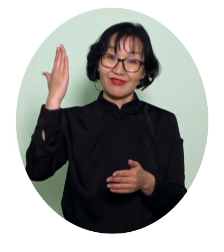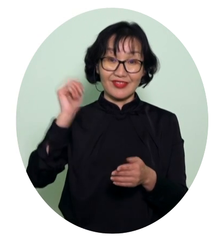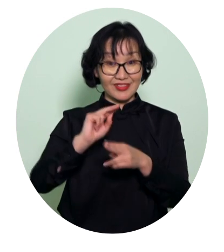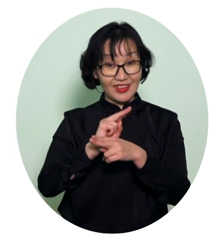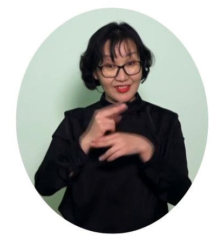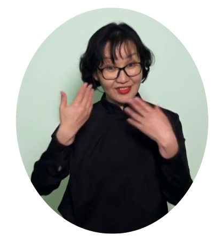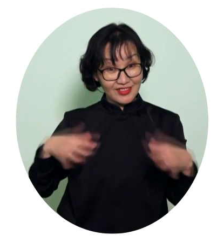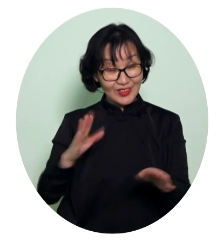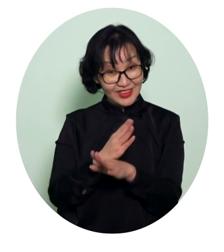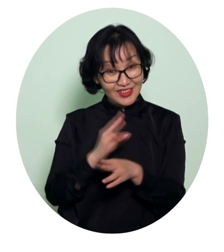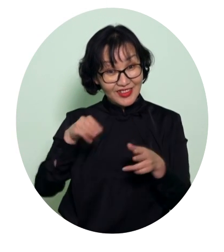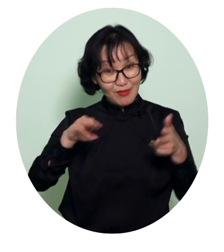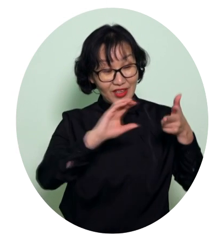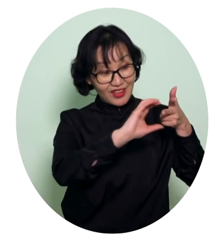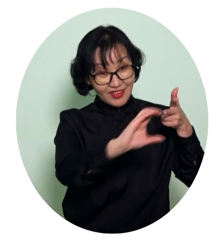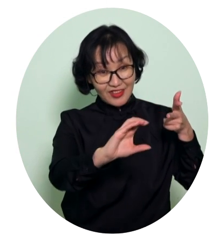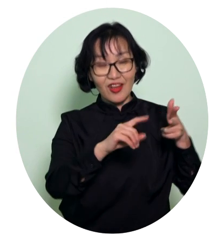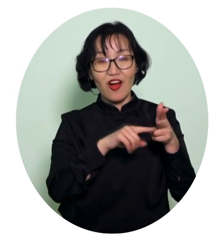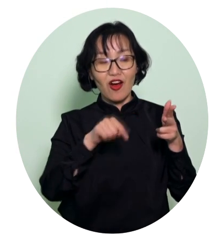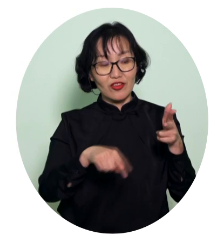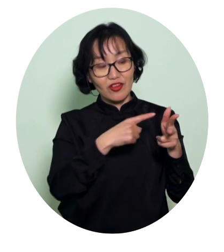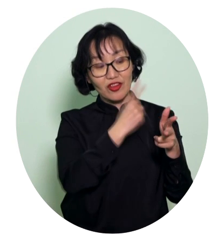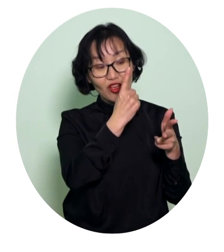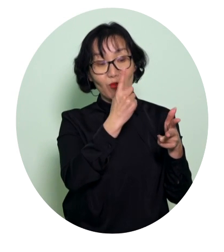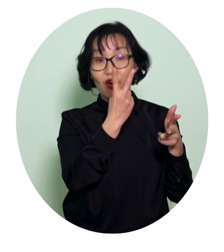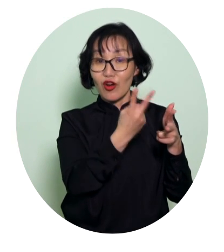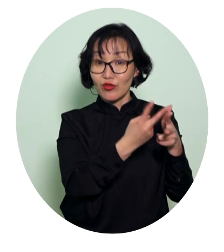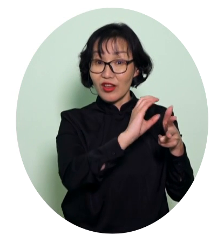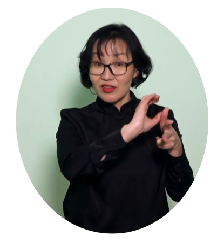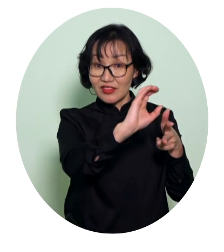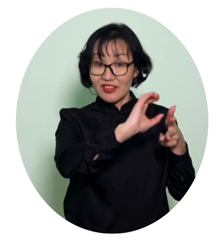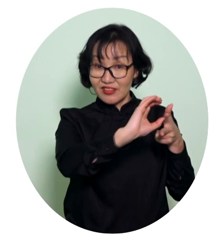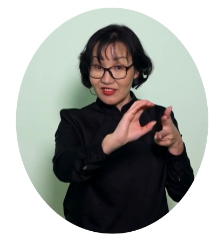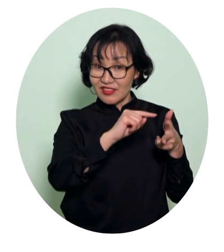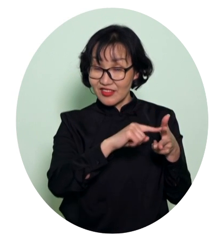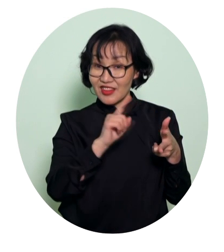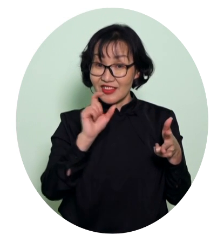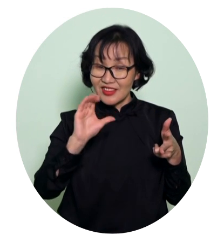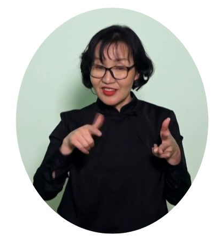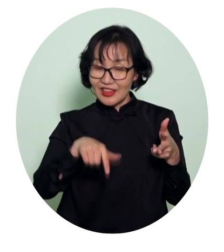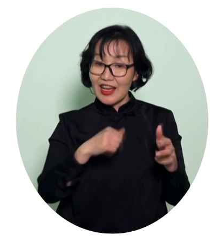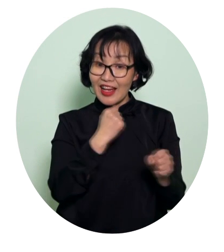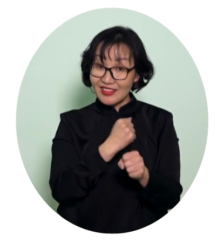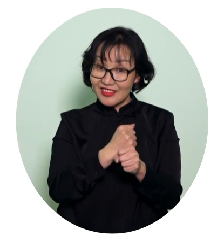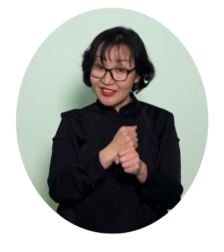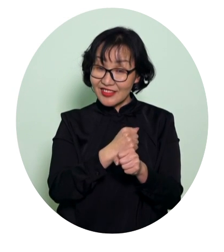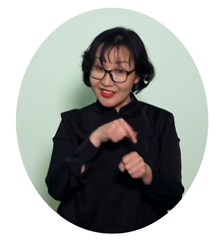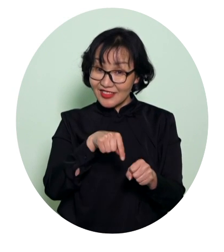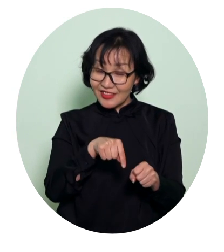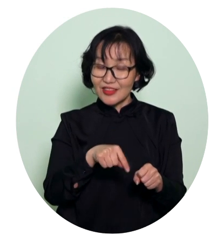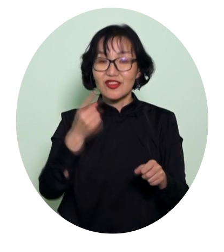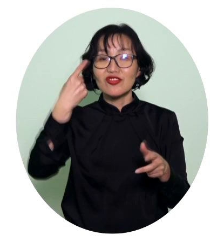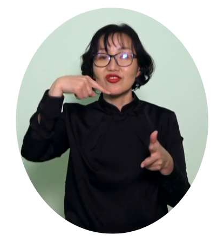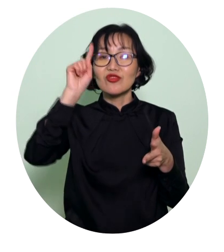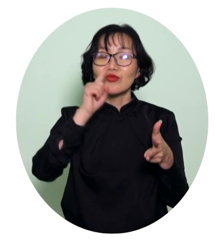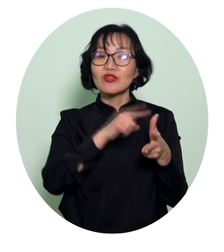тасгал хийсэн. За 3 дугаар хэсэг дээр 1 буюу 2 дугаар хэсэг дээр ажилласан даалгаврыг яг адилхнаар хийнэ. За